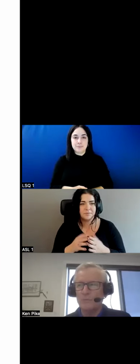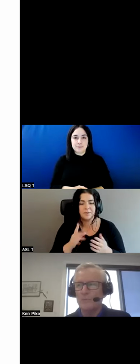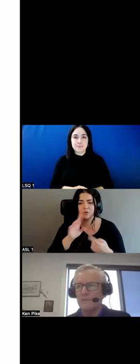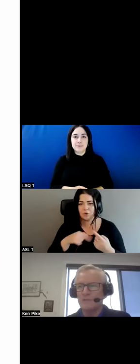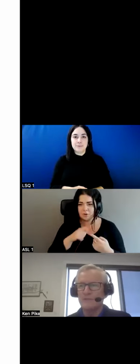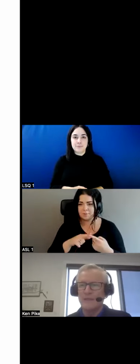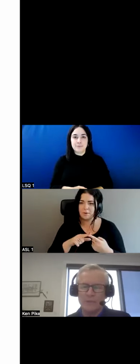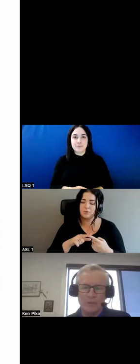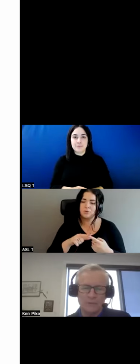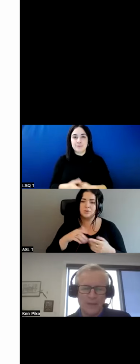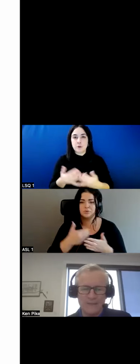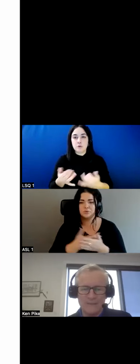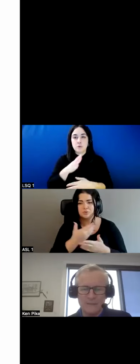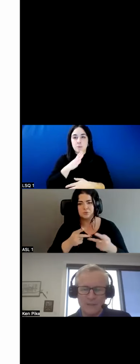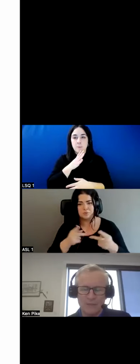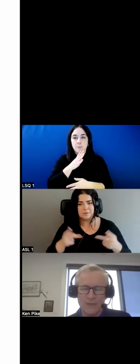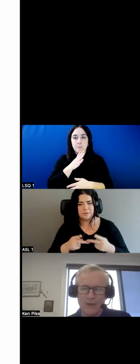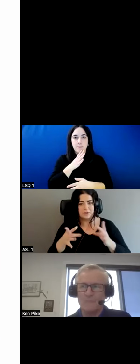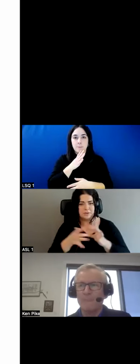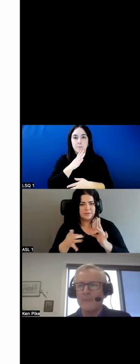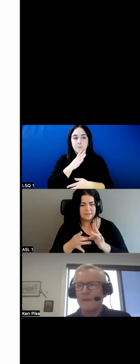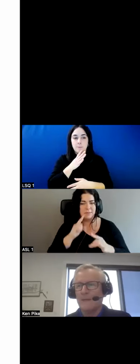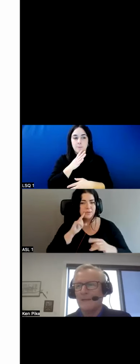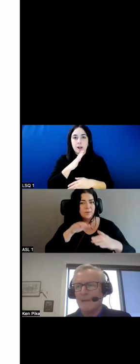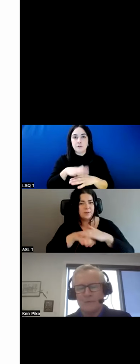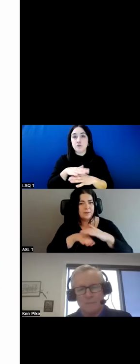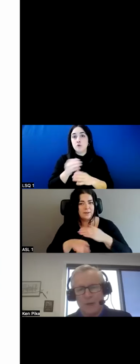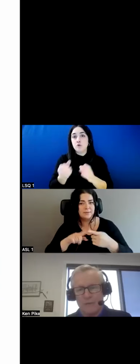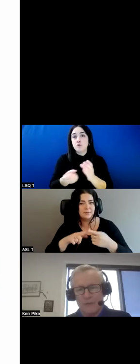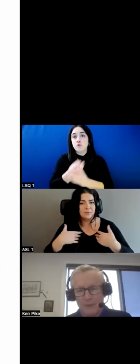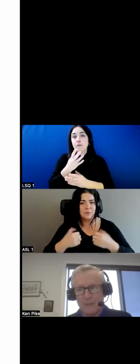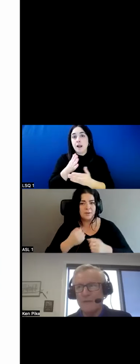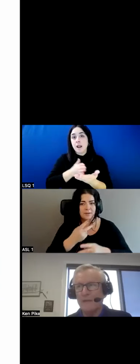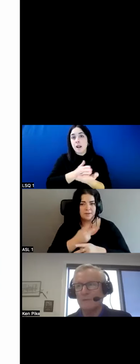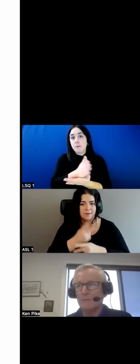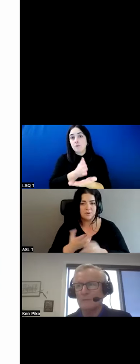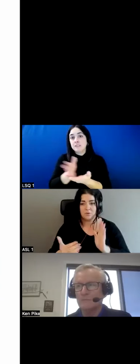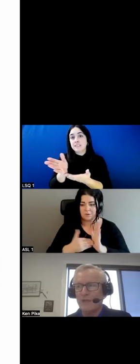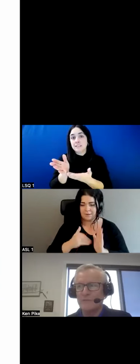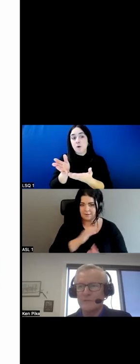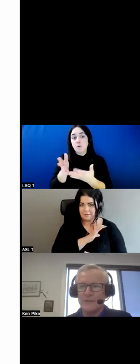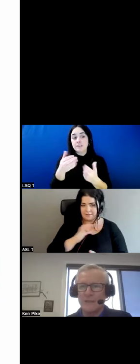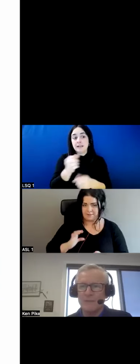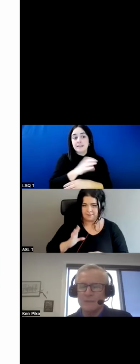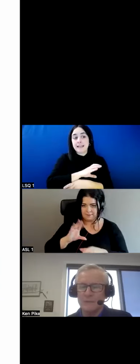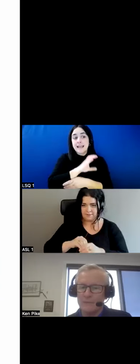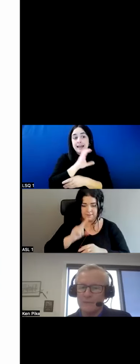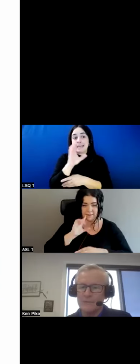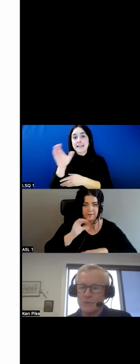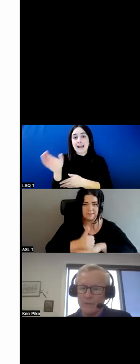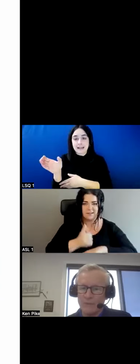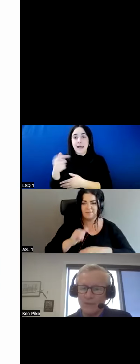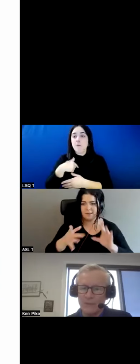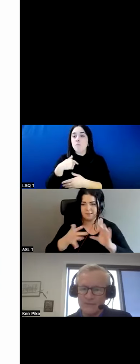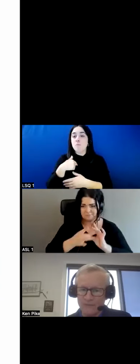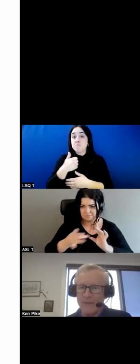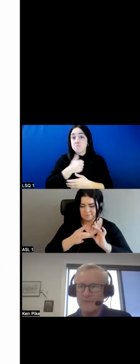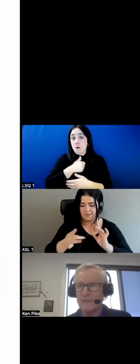je vais vous parler de la nouvelle prise de position d'Inclusion Canada par rapport à l'accès aux soins de santé. J'ai fait partie du comité qui